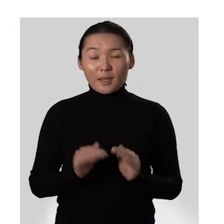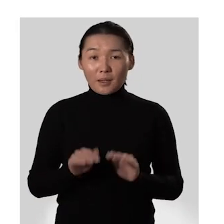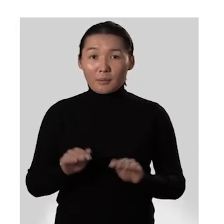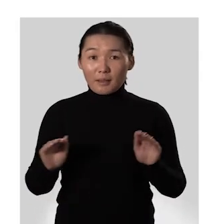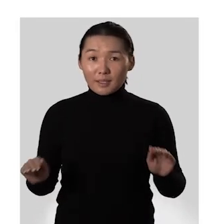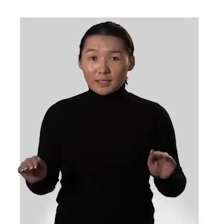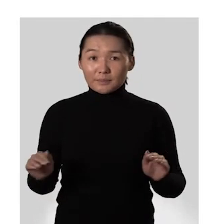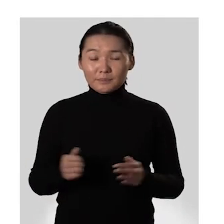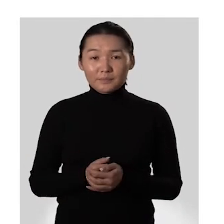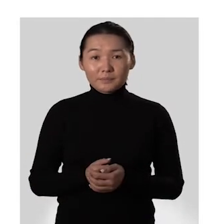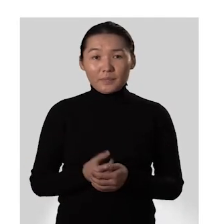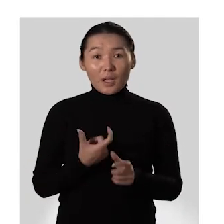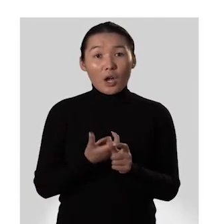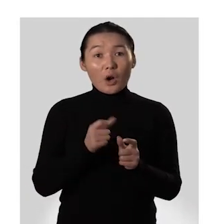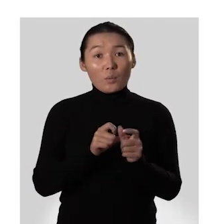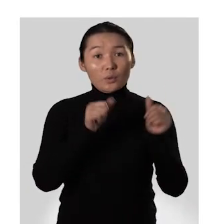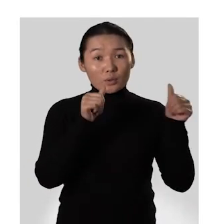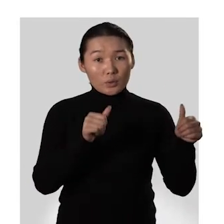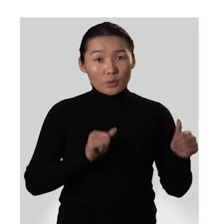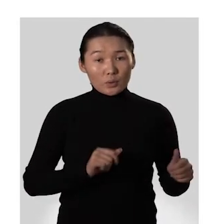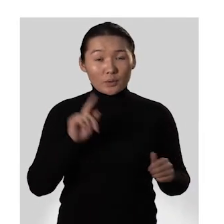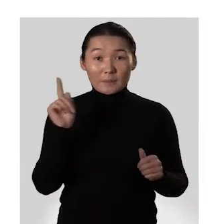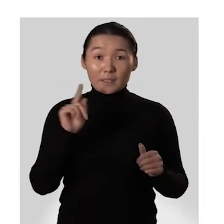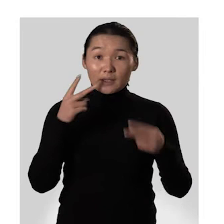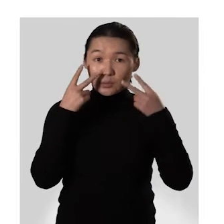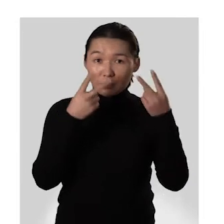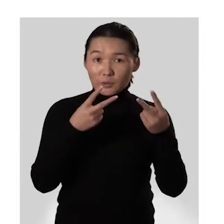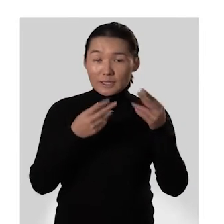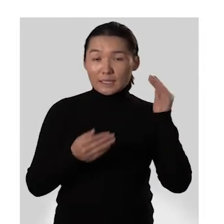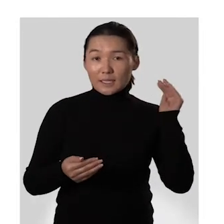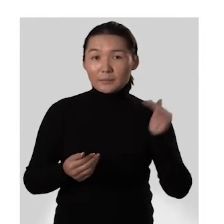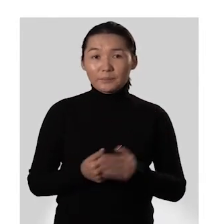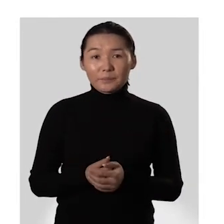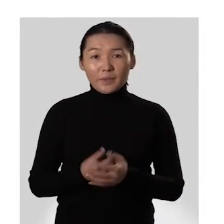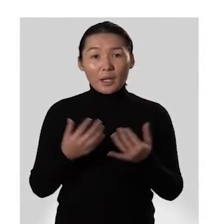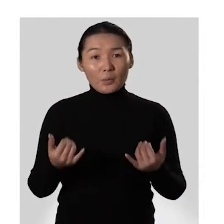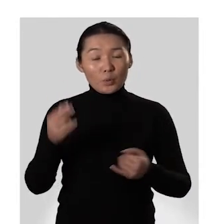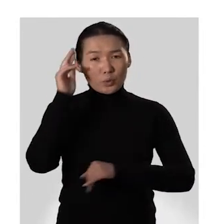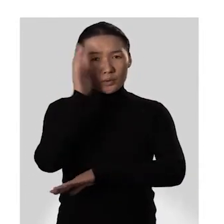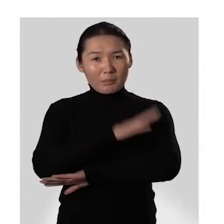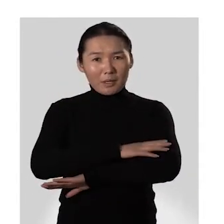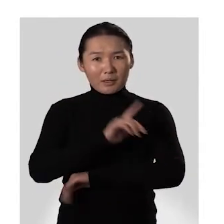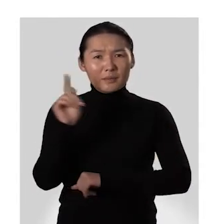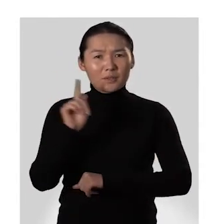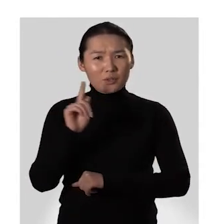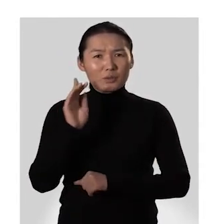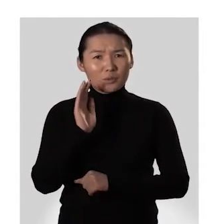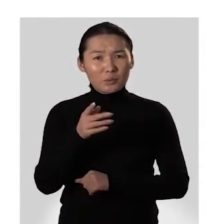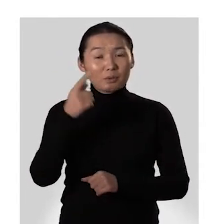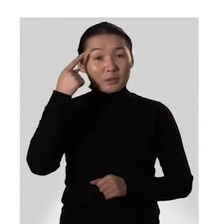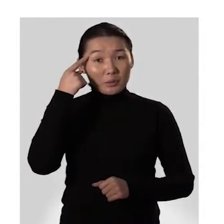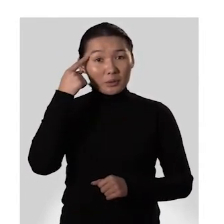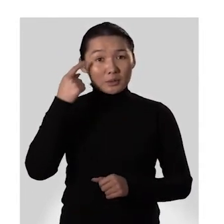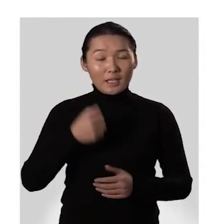Балдар, бул сүрөттөрдөн эмнелерди көрүп турасыңар? Бүгүн сабак эмне жөнүндө болот деп